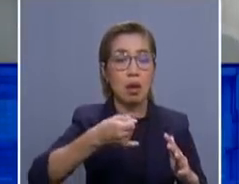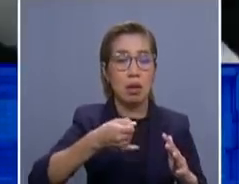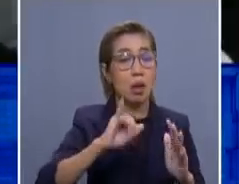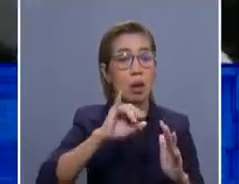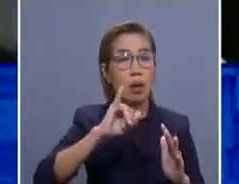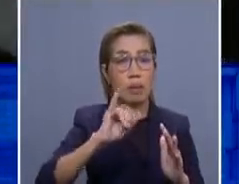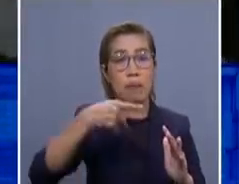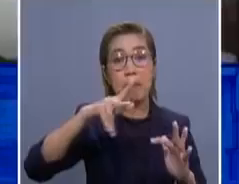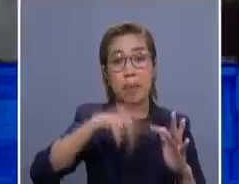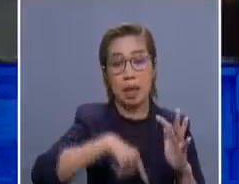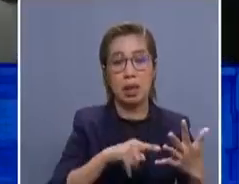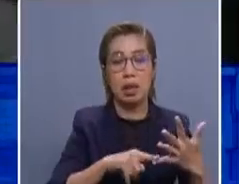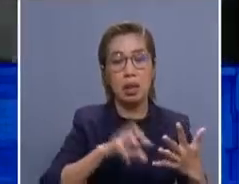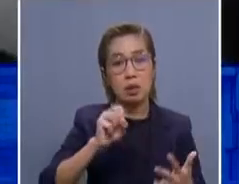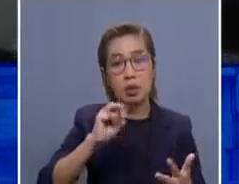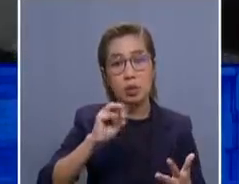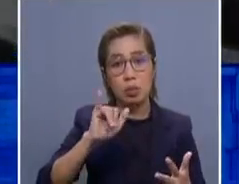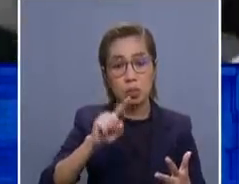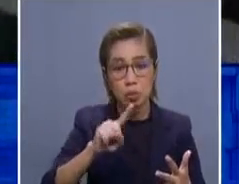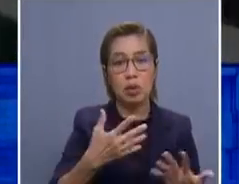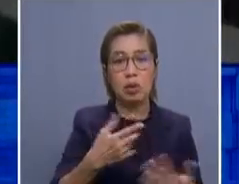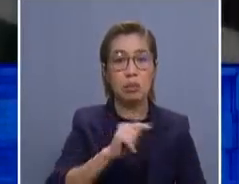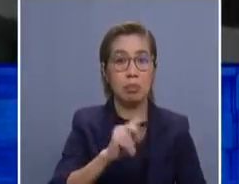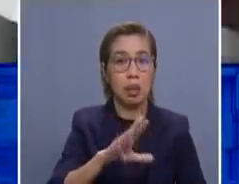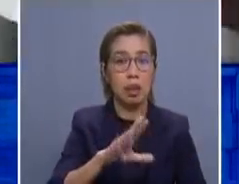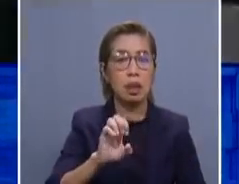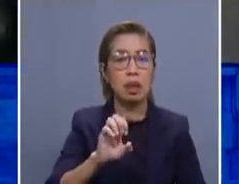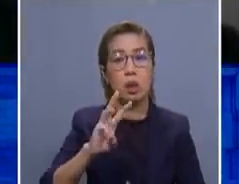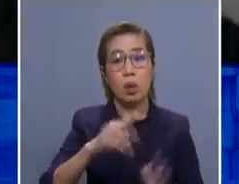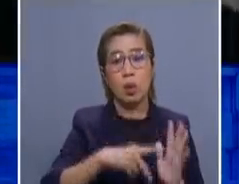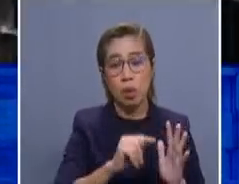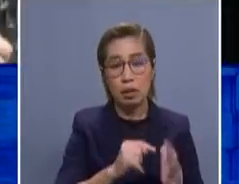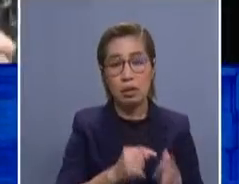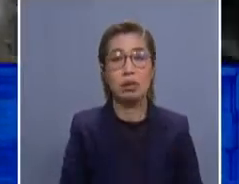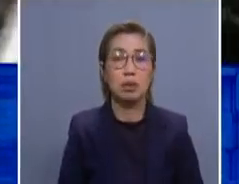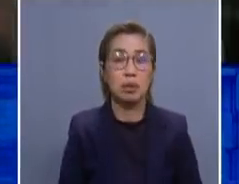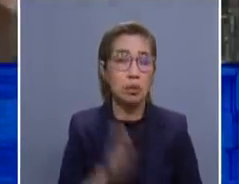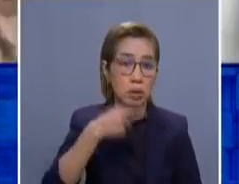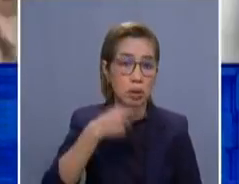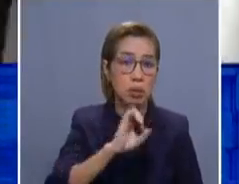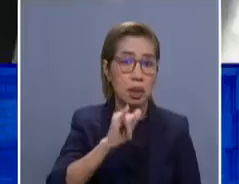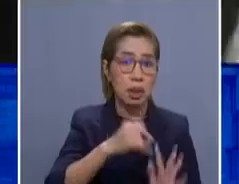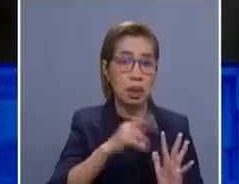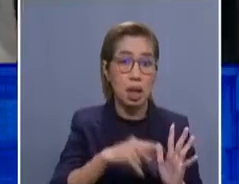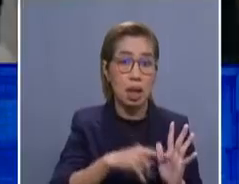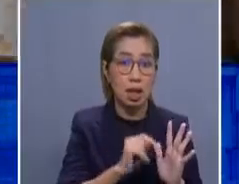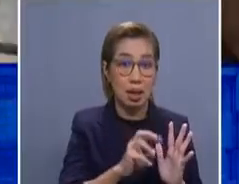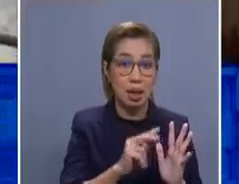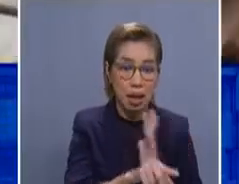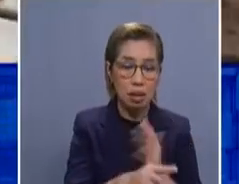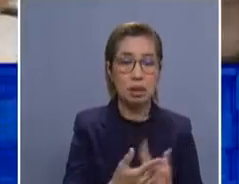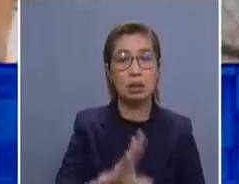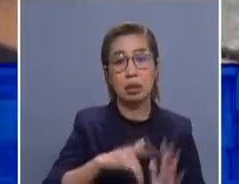ดินนายสมยศพฤกษาเกษมสุขนายปฏิวัติศาลาแย้มนะคะหรือว่าหมอลำแบงค์นะคะนายปิยรัฐจงเทพหรือว่าตัว